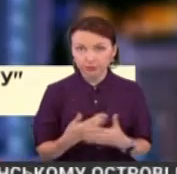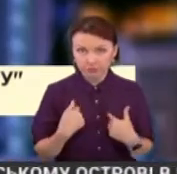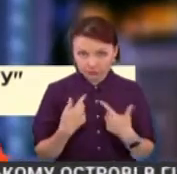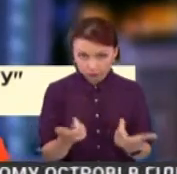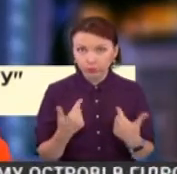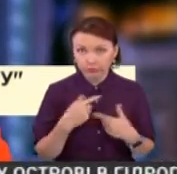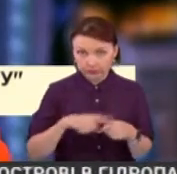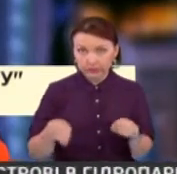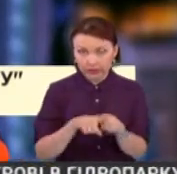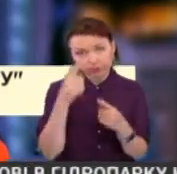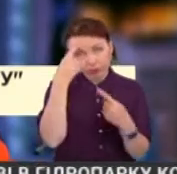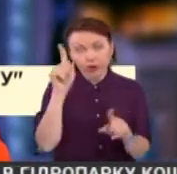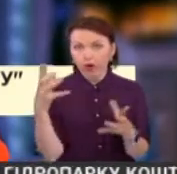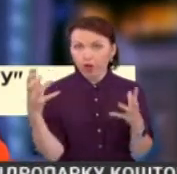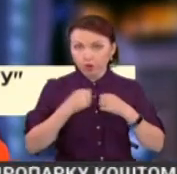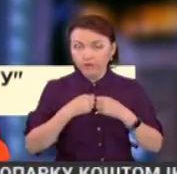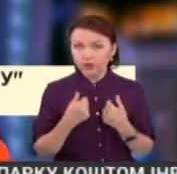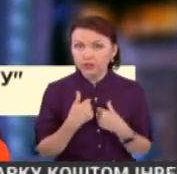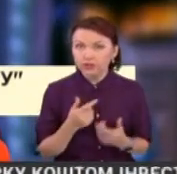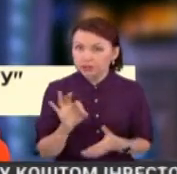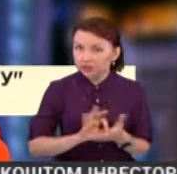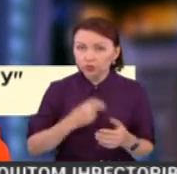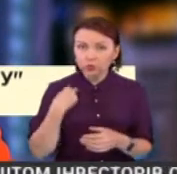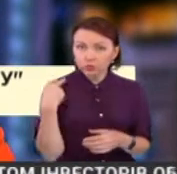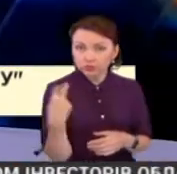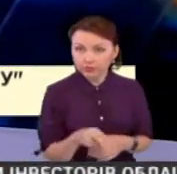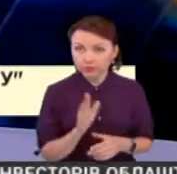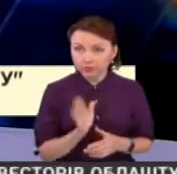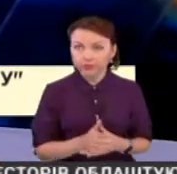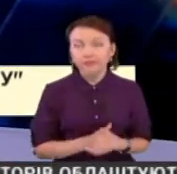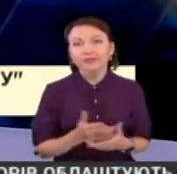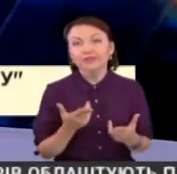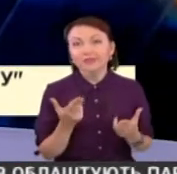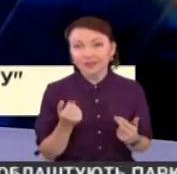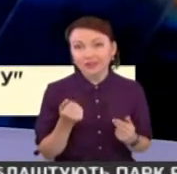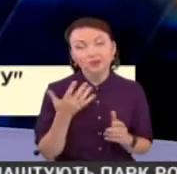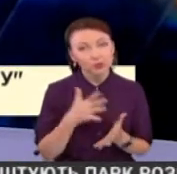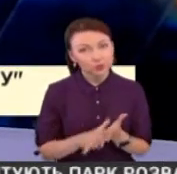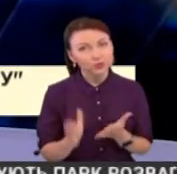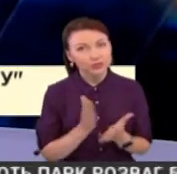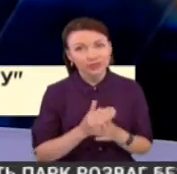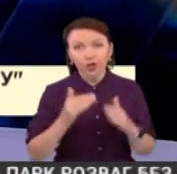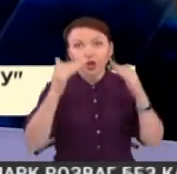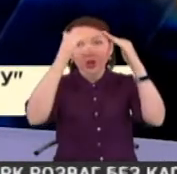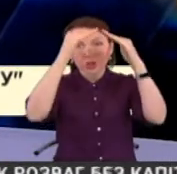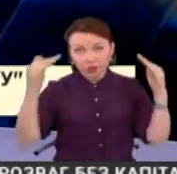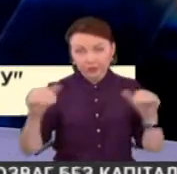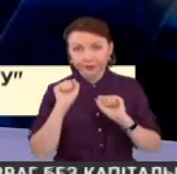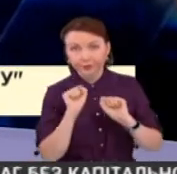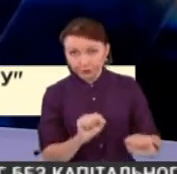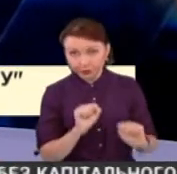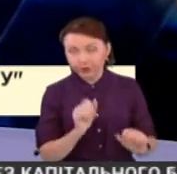нас швиденько зловлять і швиденько нам закриють ту лавочку. Зрозуміло, да, що там якась криша зверху, яка